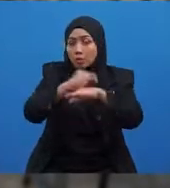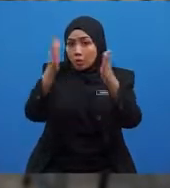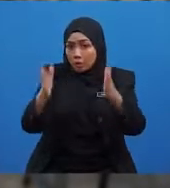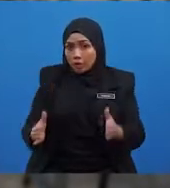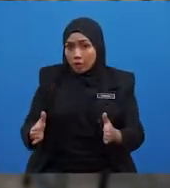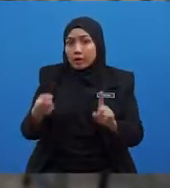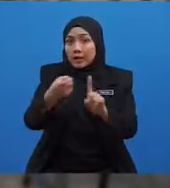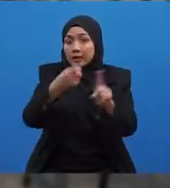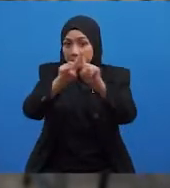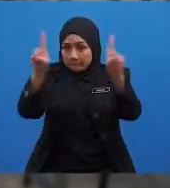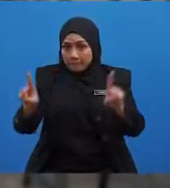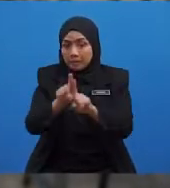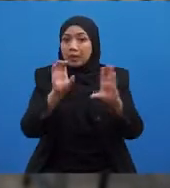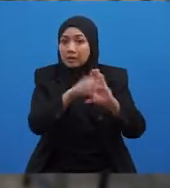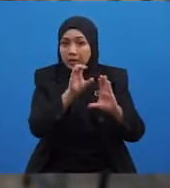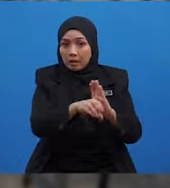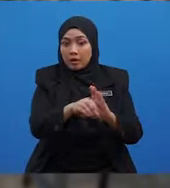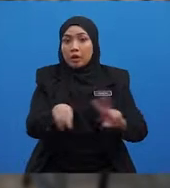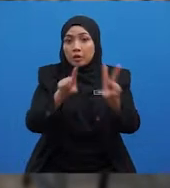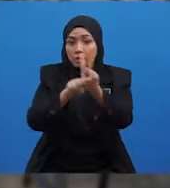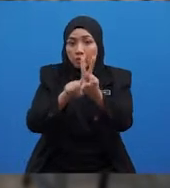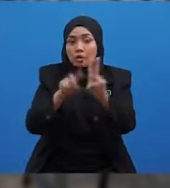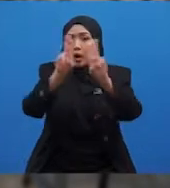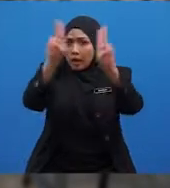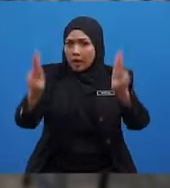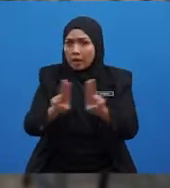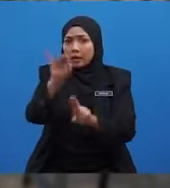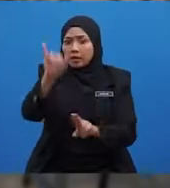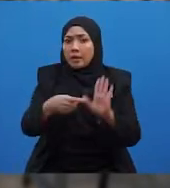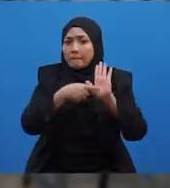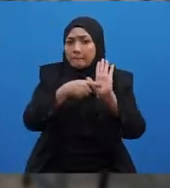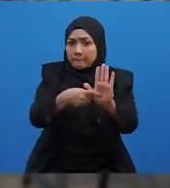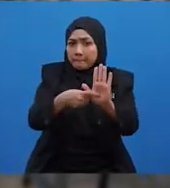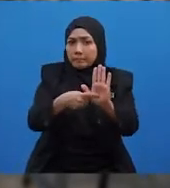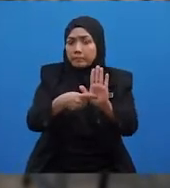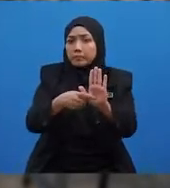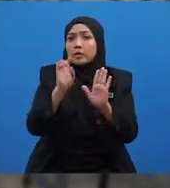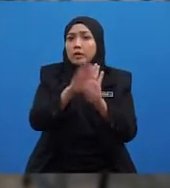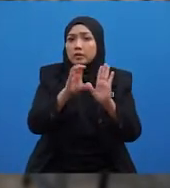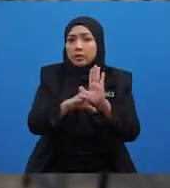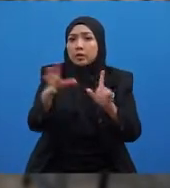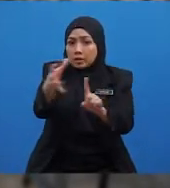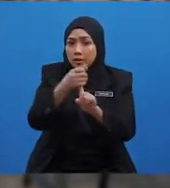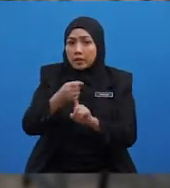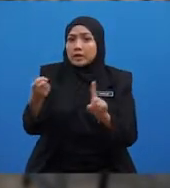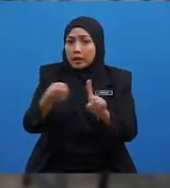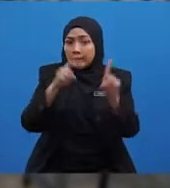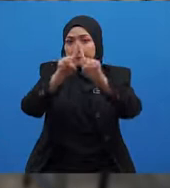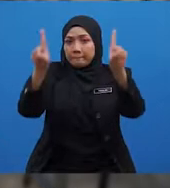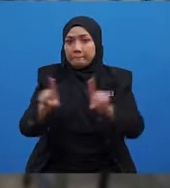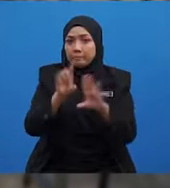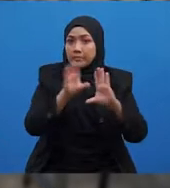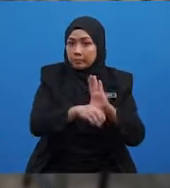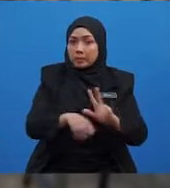data. Kedua, halaman yang memaparkan data yang dicapai dari pangkalan data.